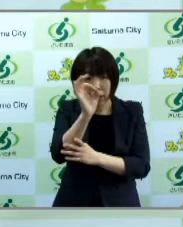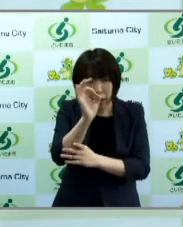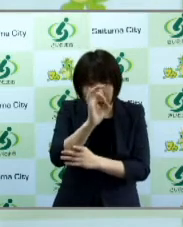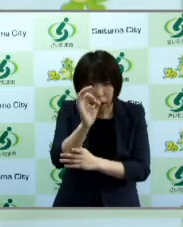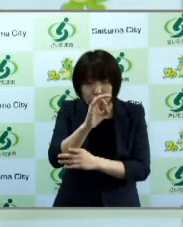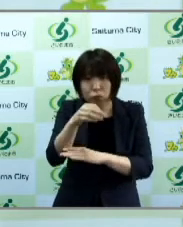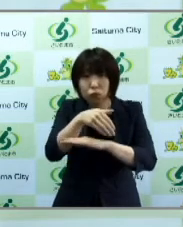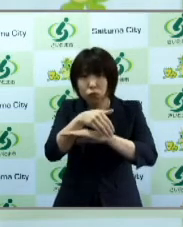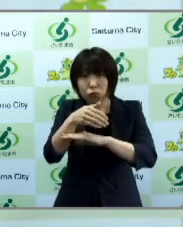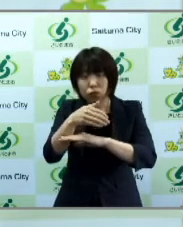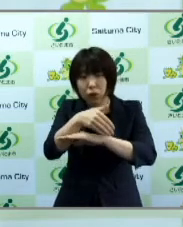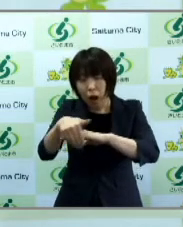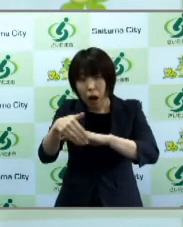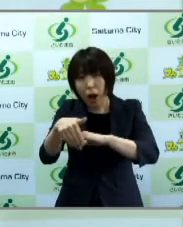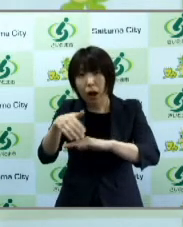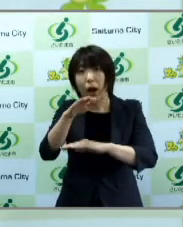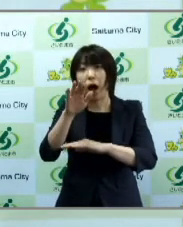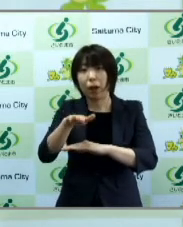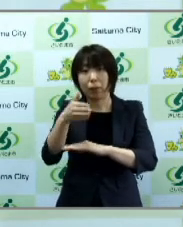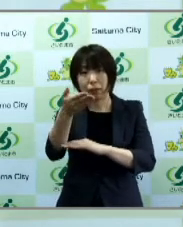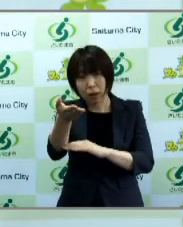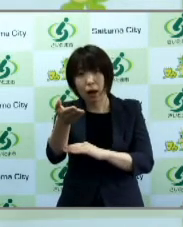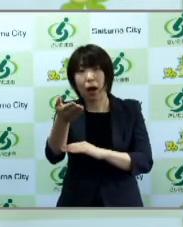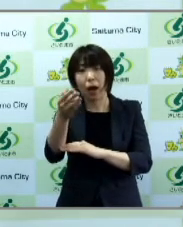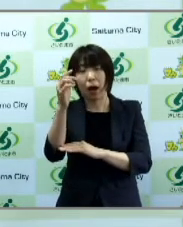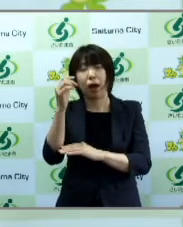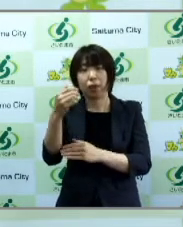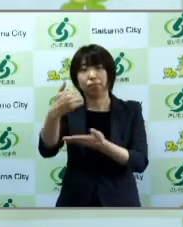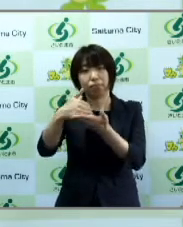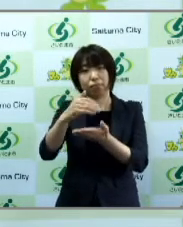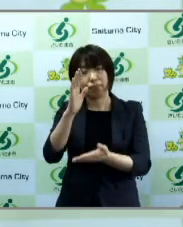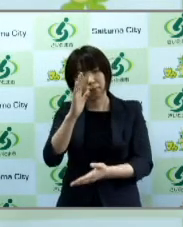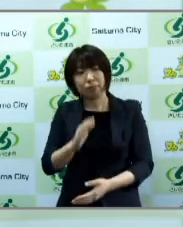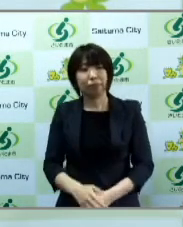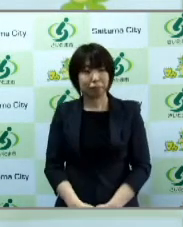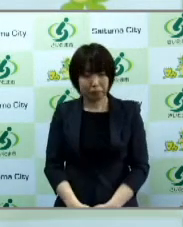か。ということがまず、はい、1点目です。 はい、